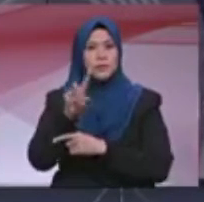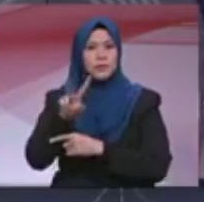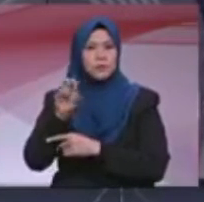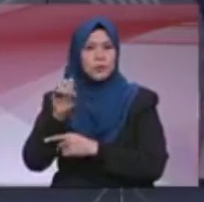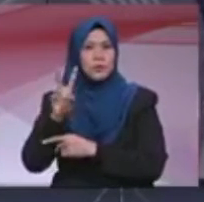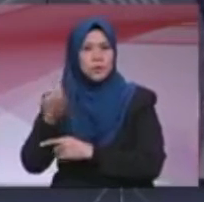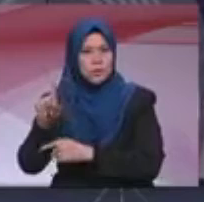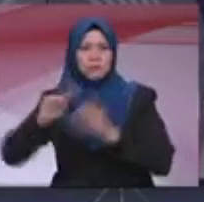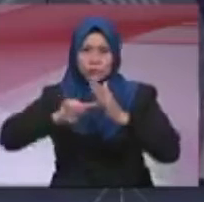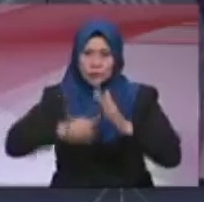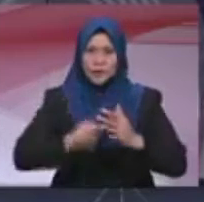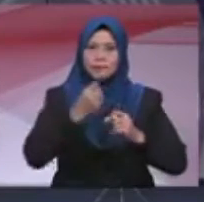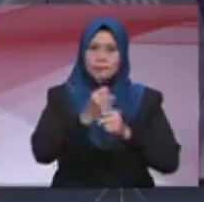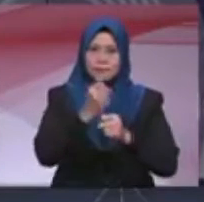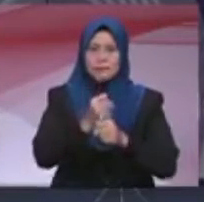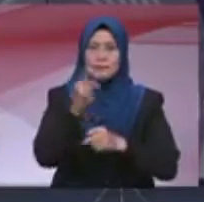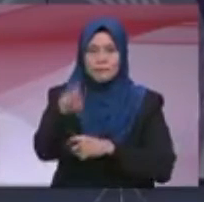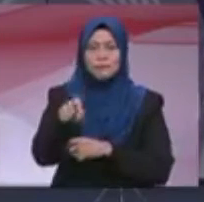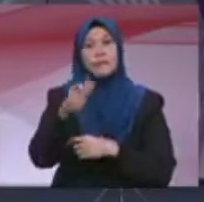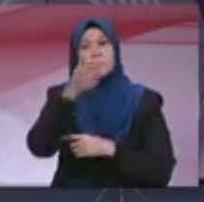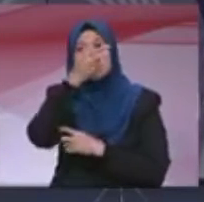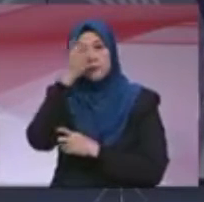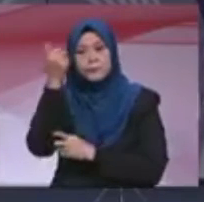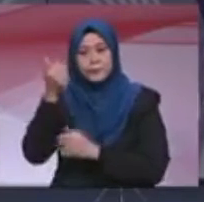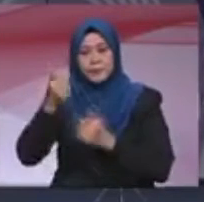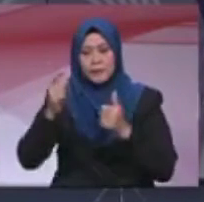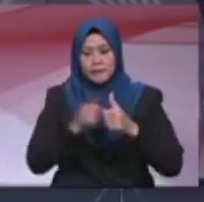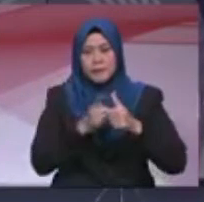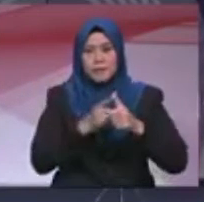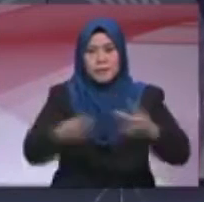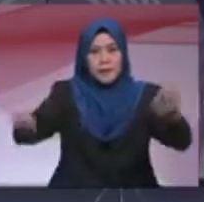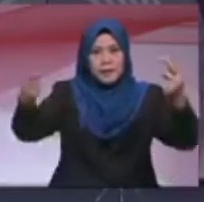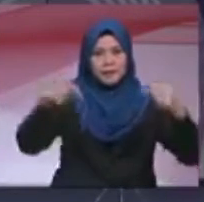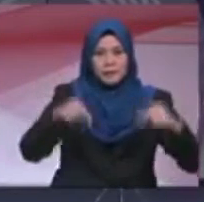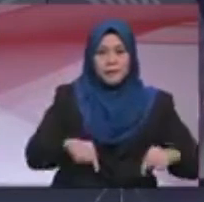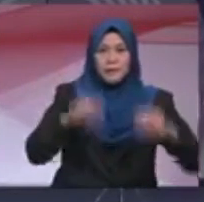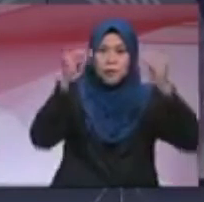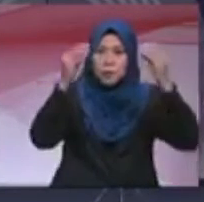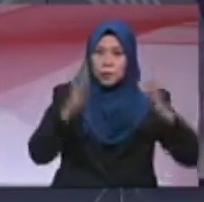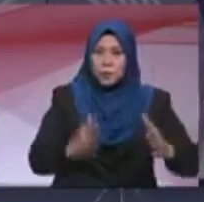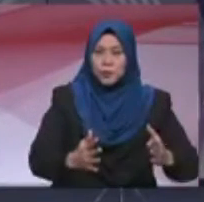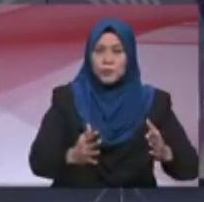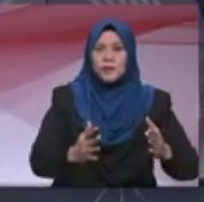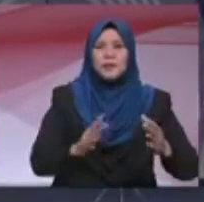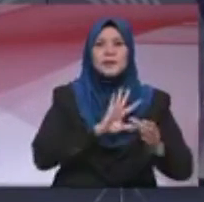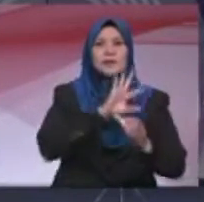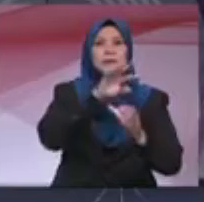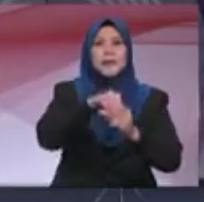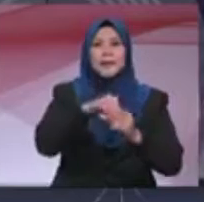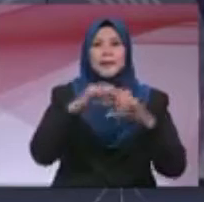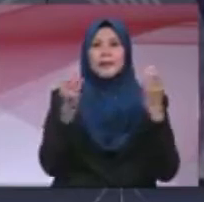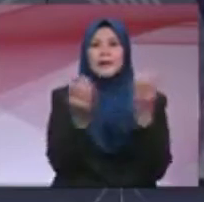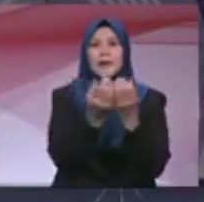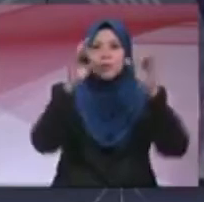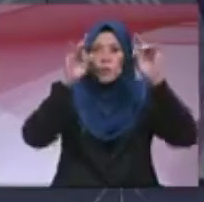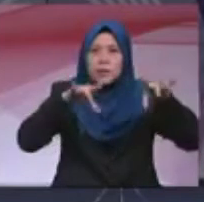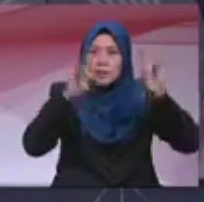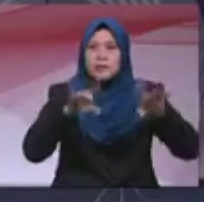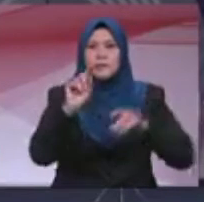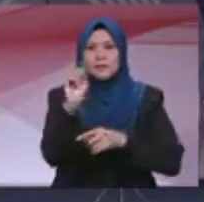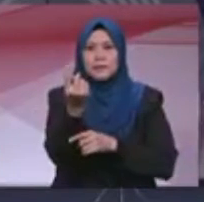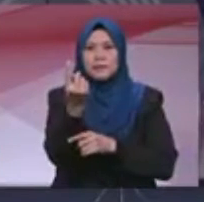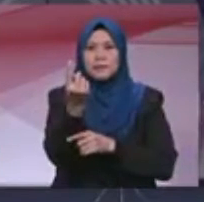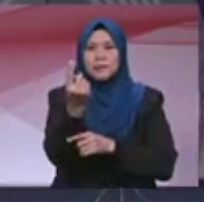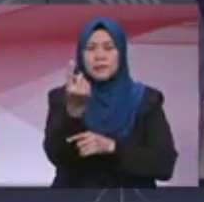2021. Kehadiran guru ke sekolah, pertama sekali adalah guru yang terlibat dengan kelas peperiksaan.